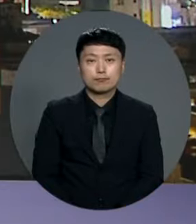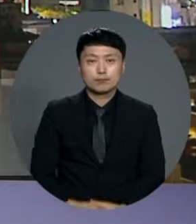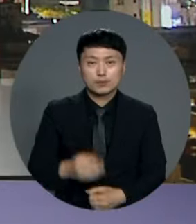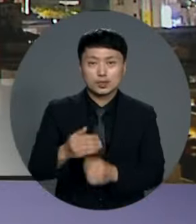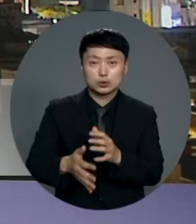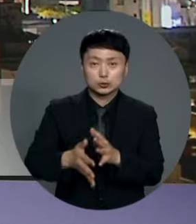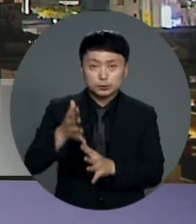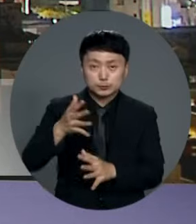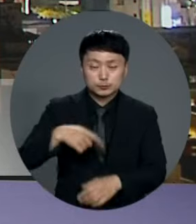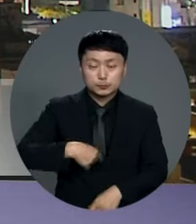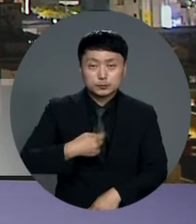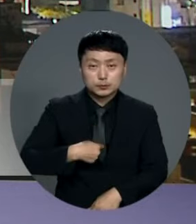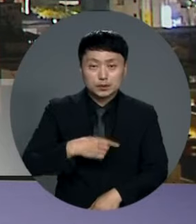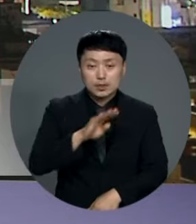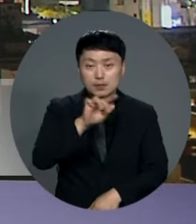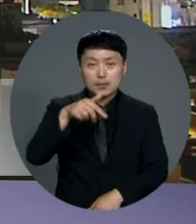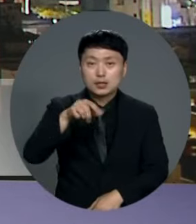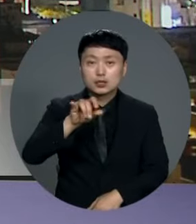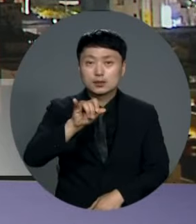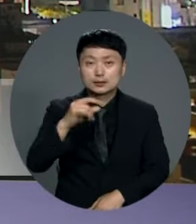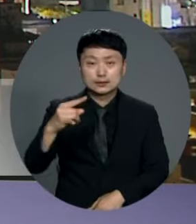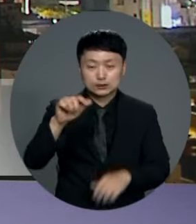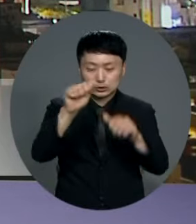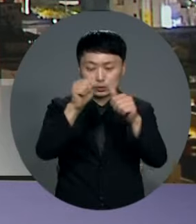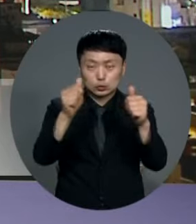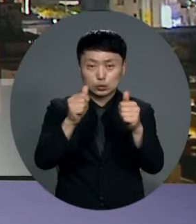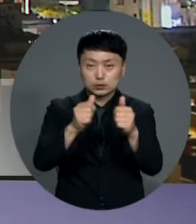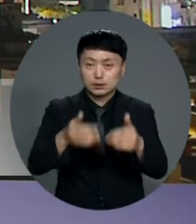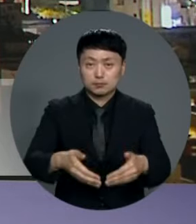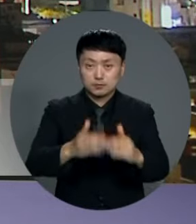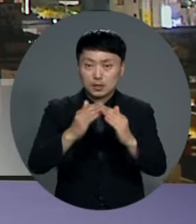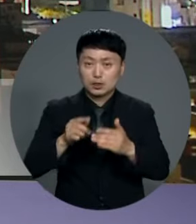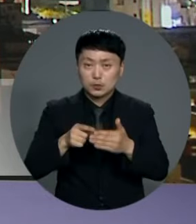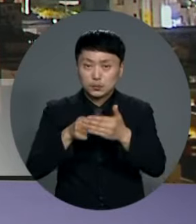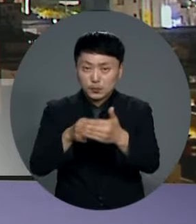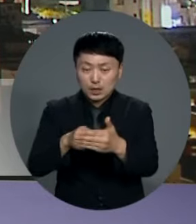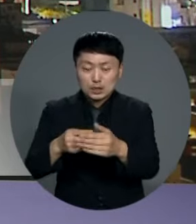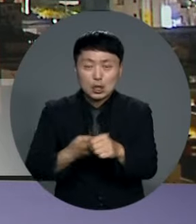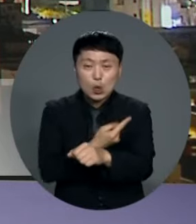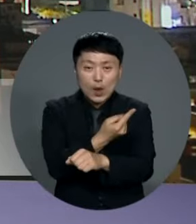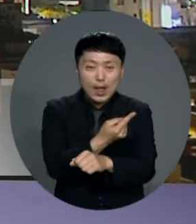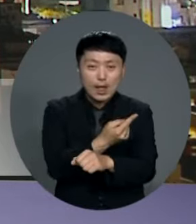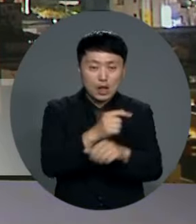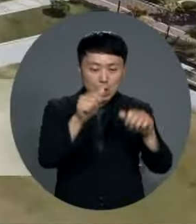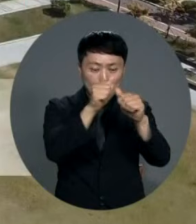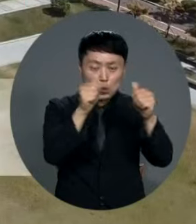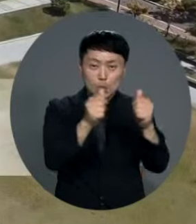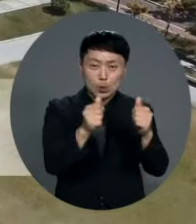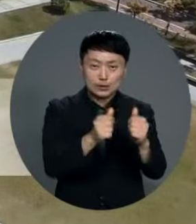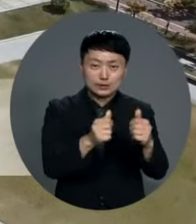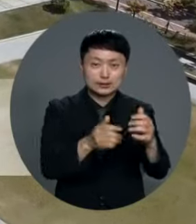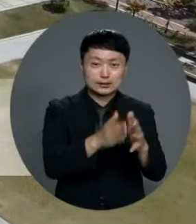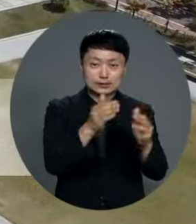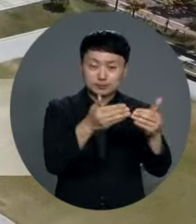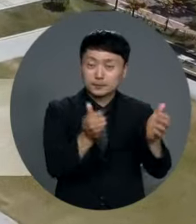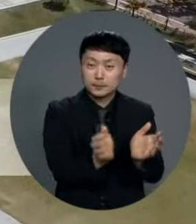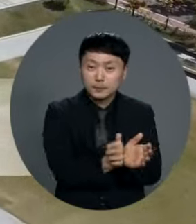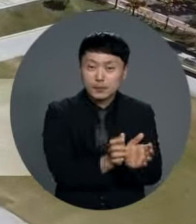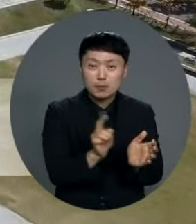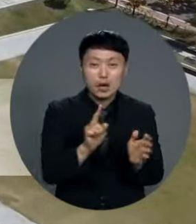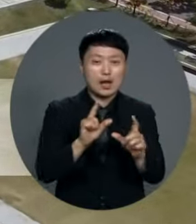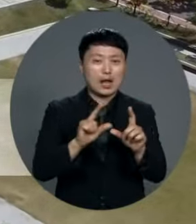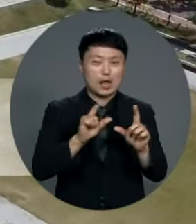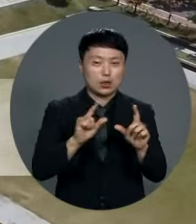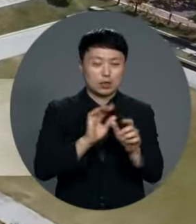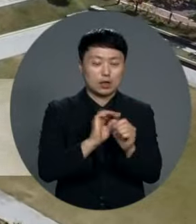대구시가 독자적으로 박정희 전 대통령 동상을 건립하기로 하자 이와 별도로 동상 건립을 추진하던 한 시민단체가